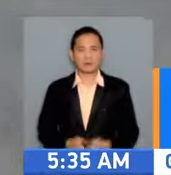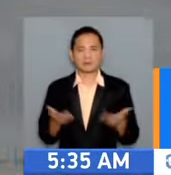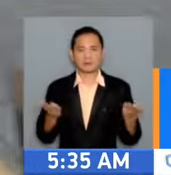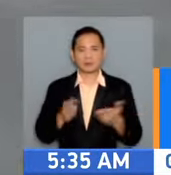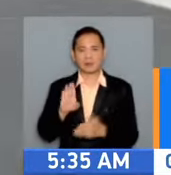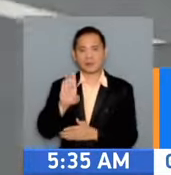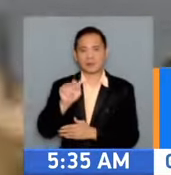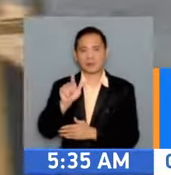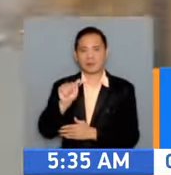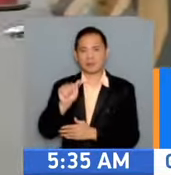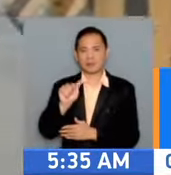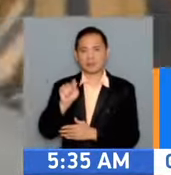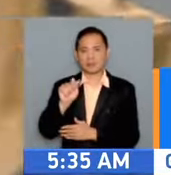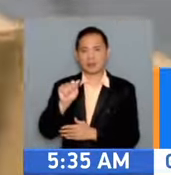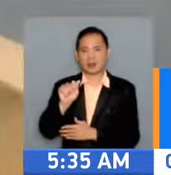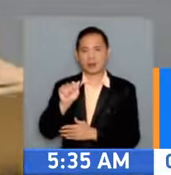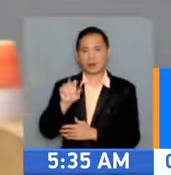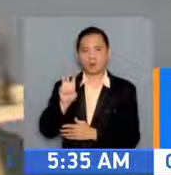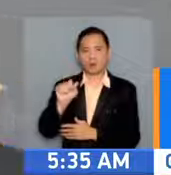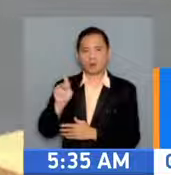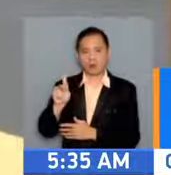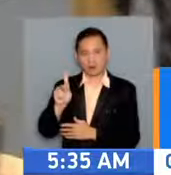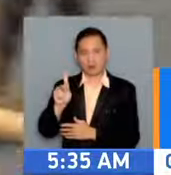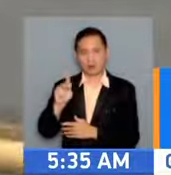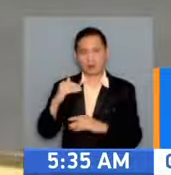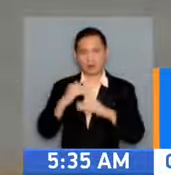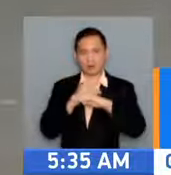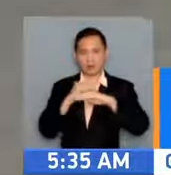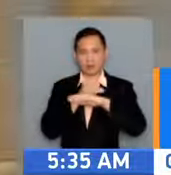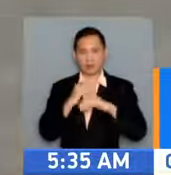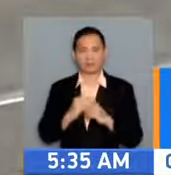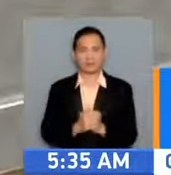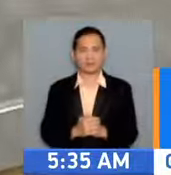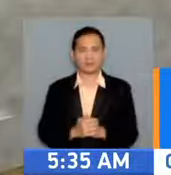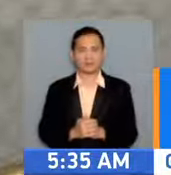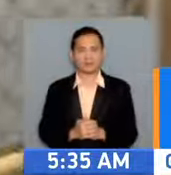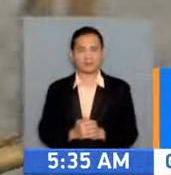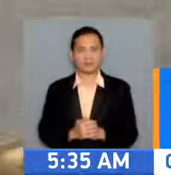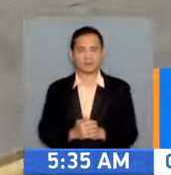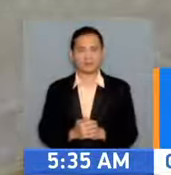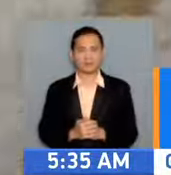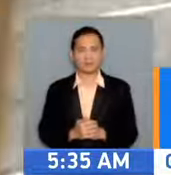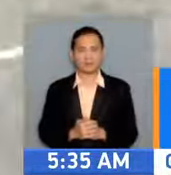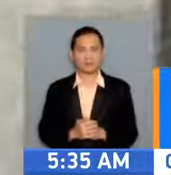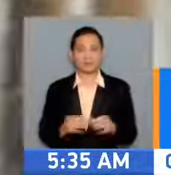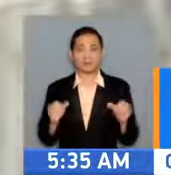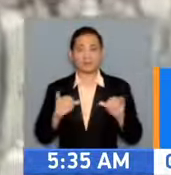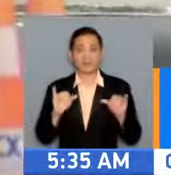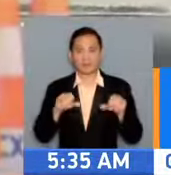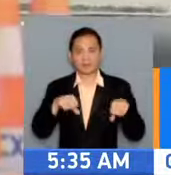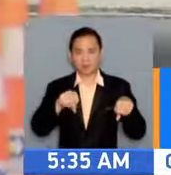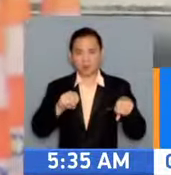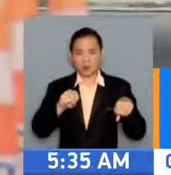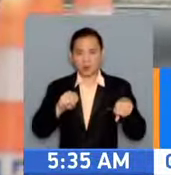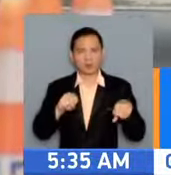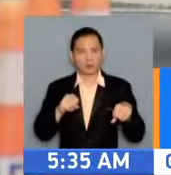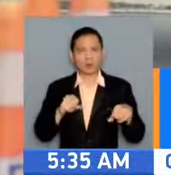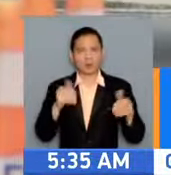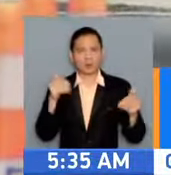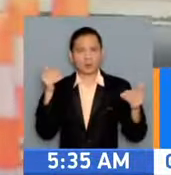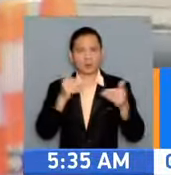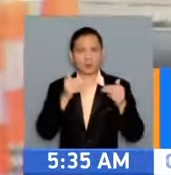naman ng Skyway. Sa isang bahagi ng Skyway, Balintawak exit, makabanggaan naman ng motorsiklo at ang motoristang